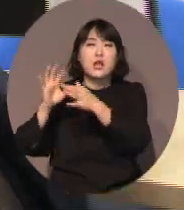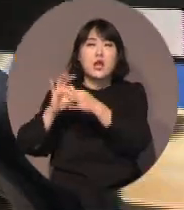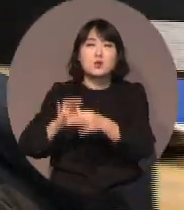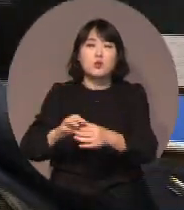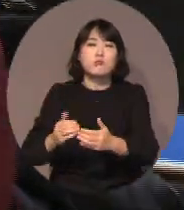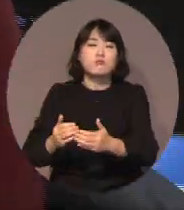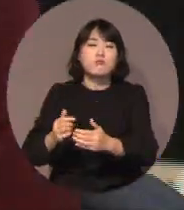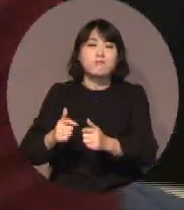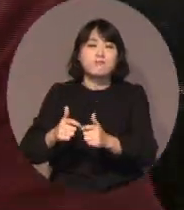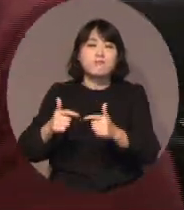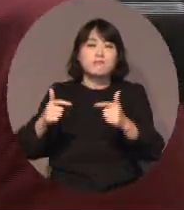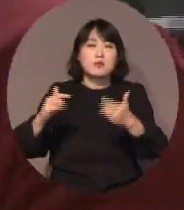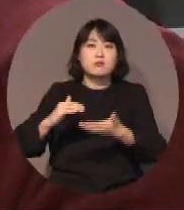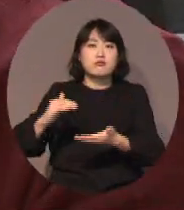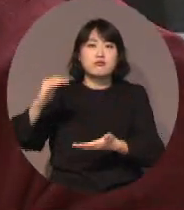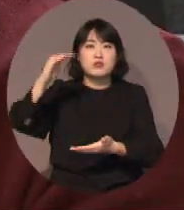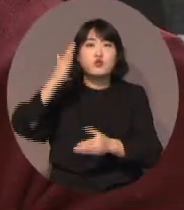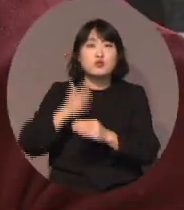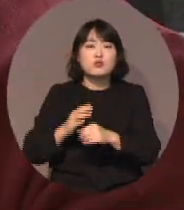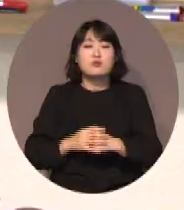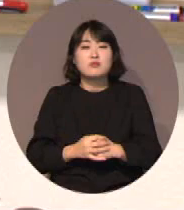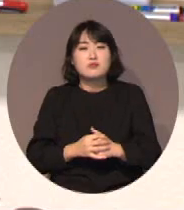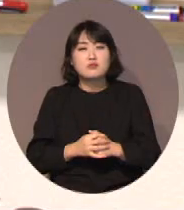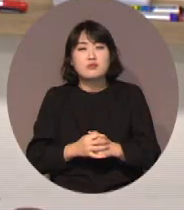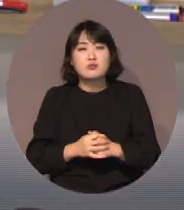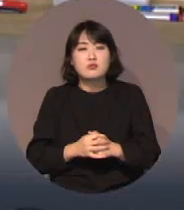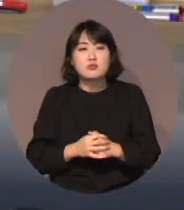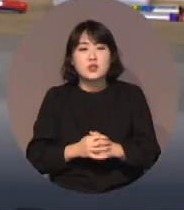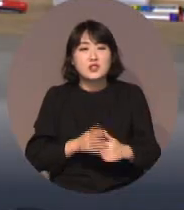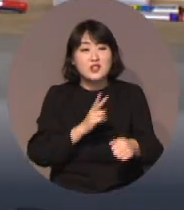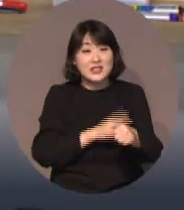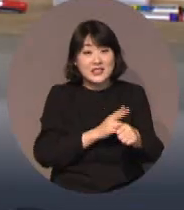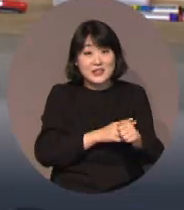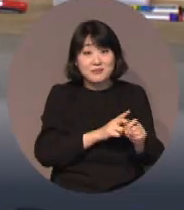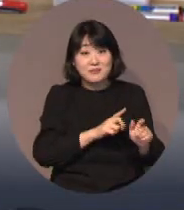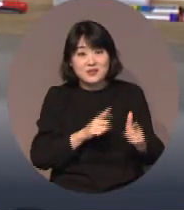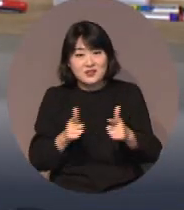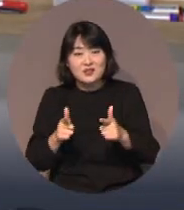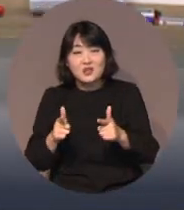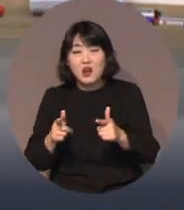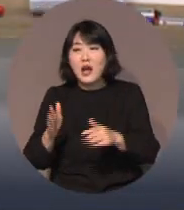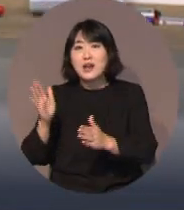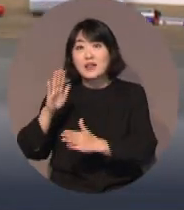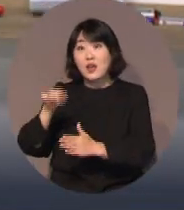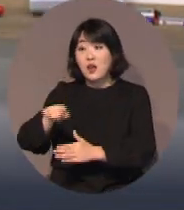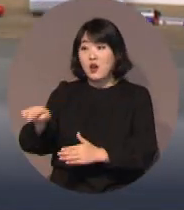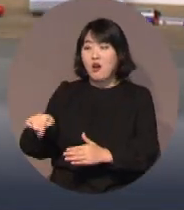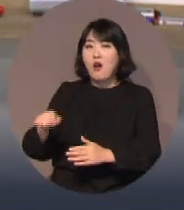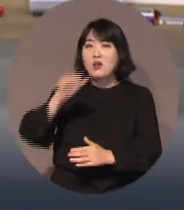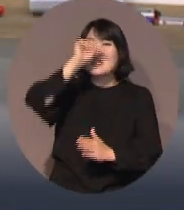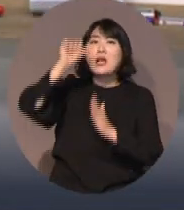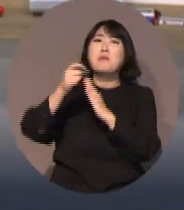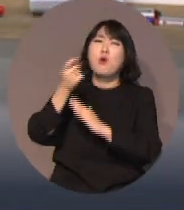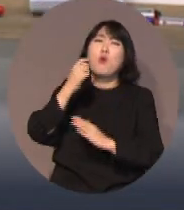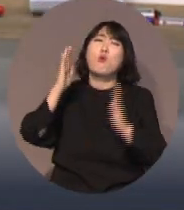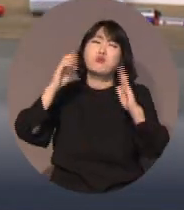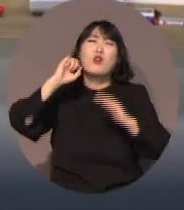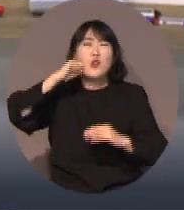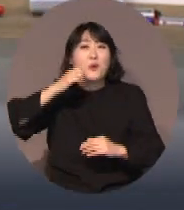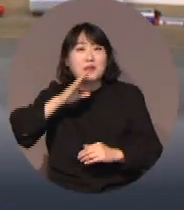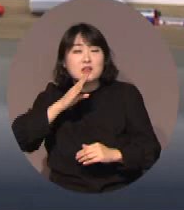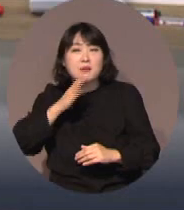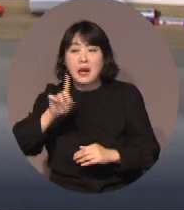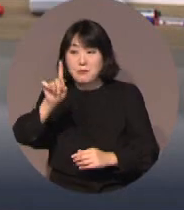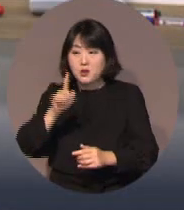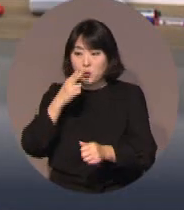늘고 있습니다. 저희 선생님들은 학생들한테 인생을 배우는 거죠. 공부라는 게 어렵기는 하지만